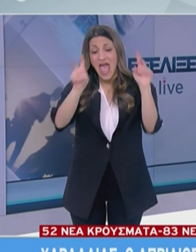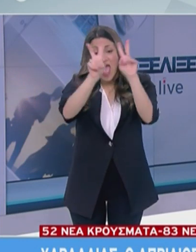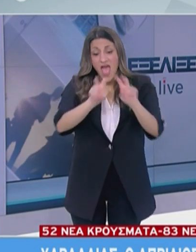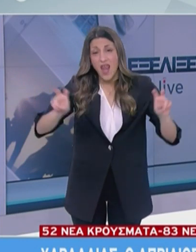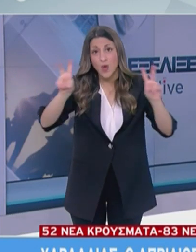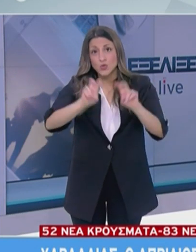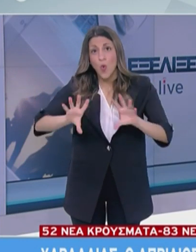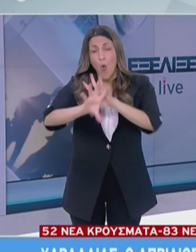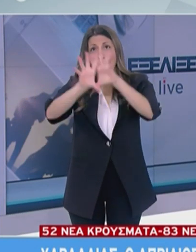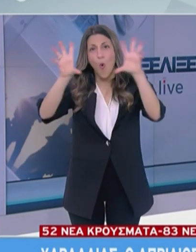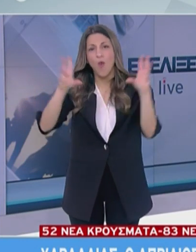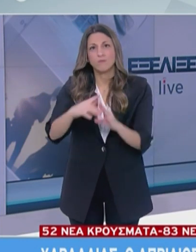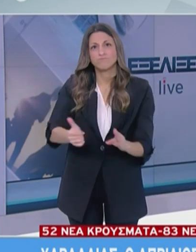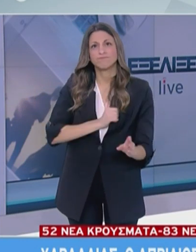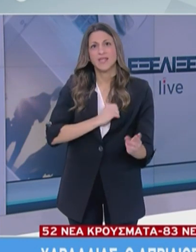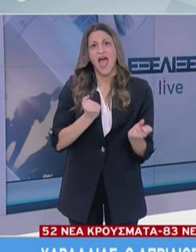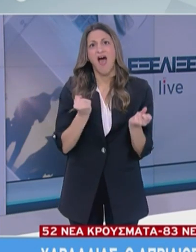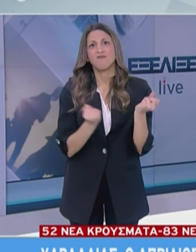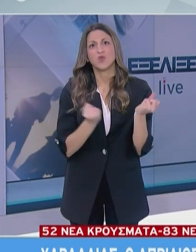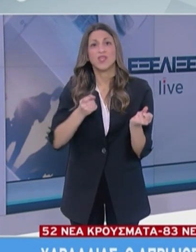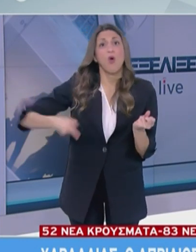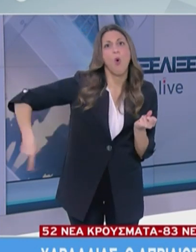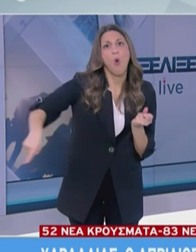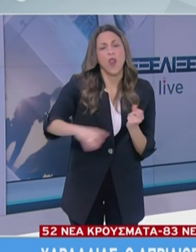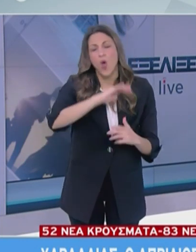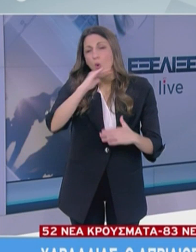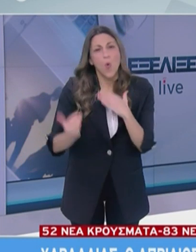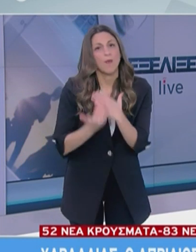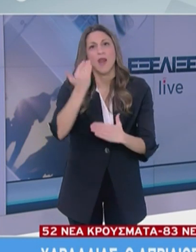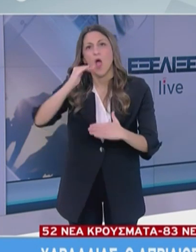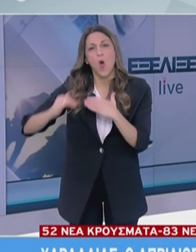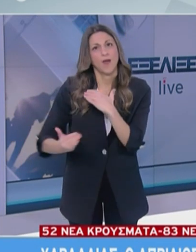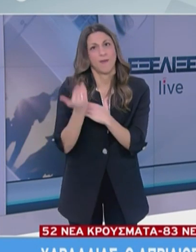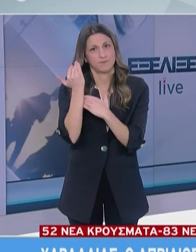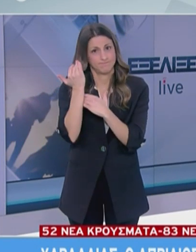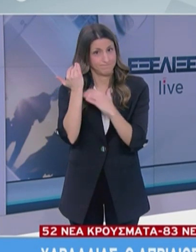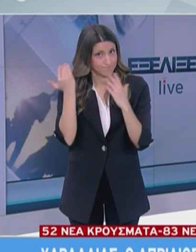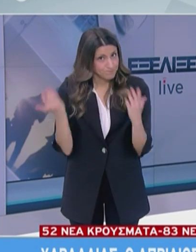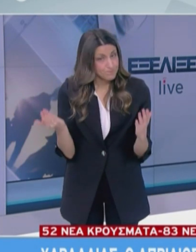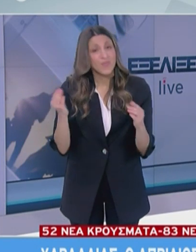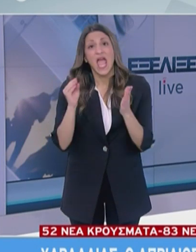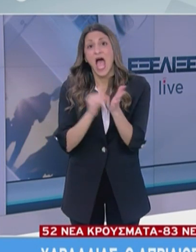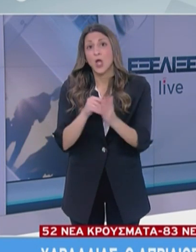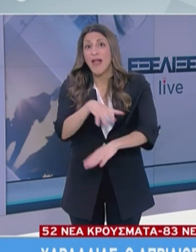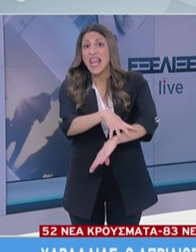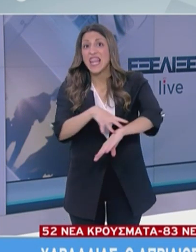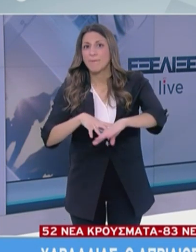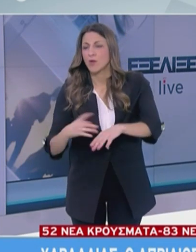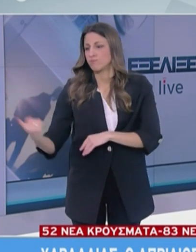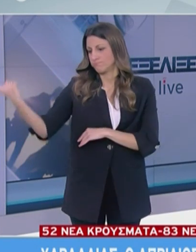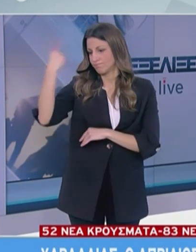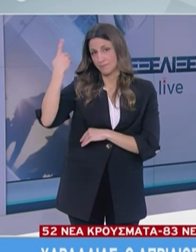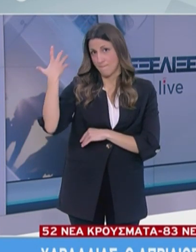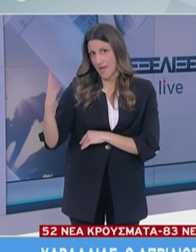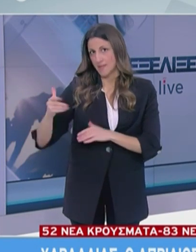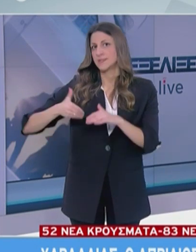των ιδιωτικής χρήσης οχημάτων αλλά και κάθε οχήματος σε 24ωρη βάση. Αντίστοιχα, το λιμενικό σώμα έχει πάρει ήδη εντολή